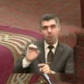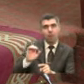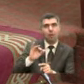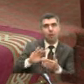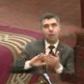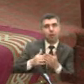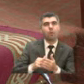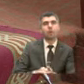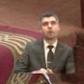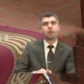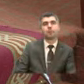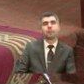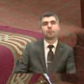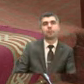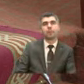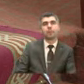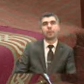في بعض المناطق العبور.